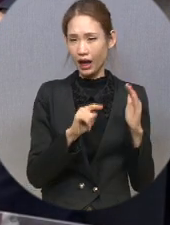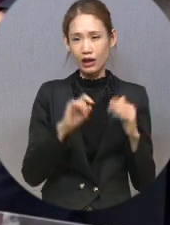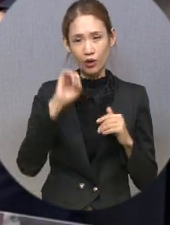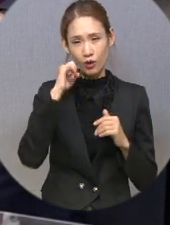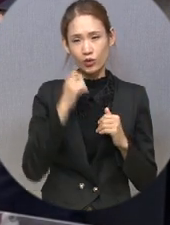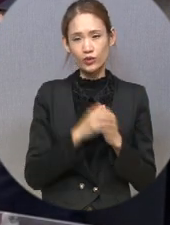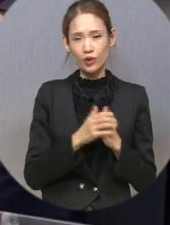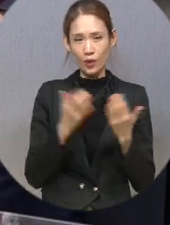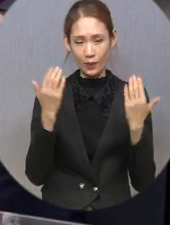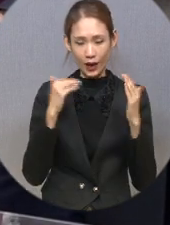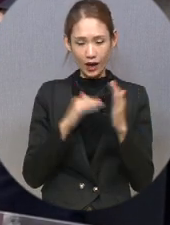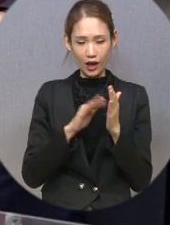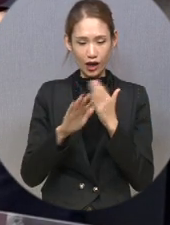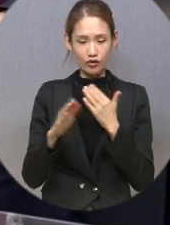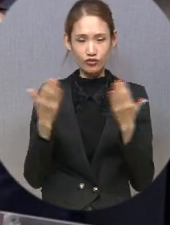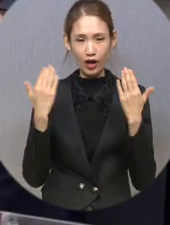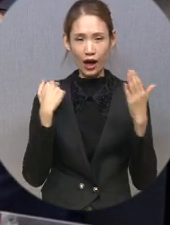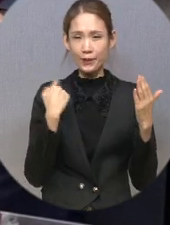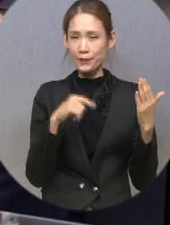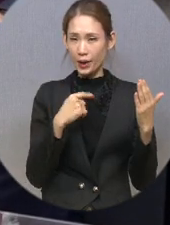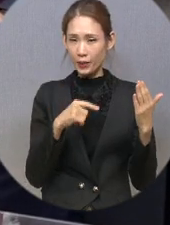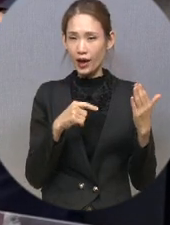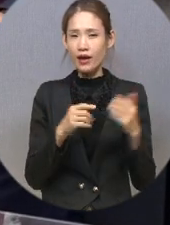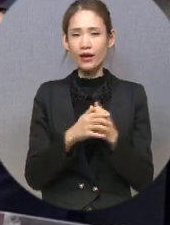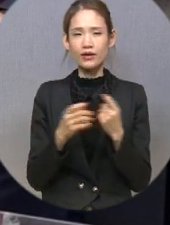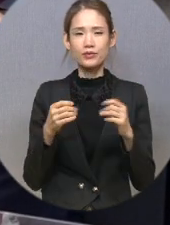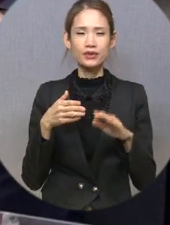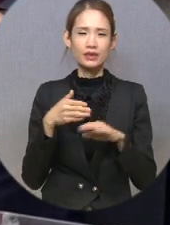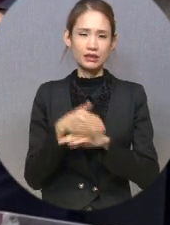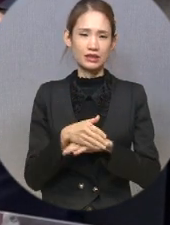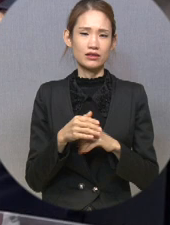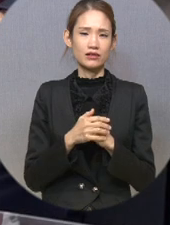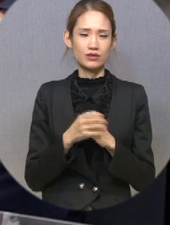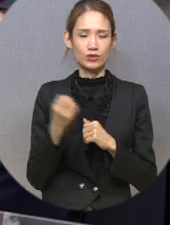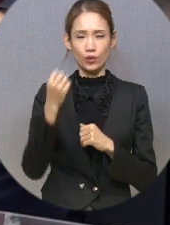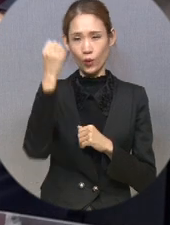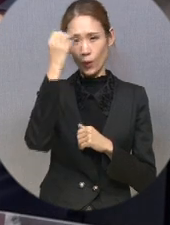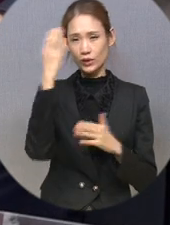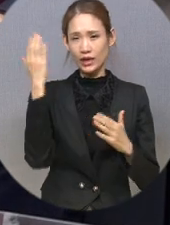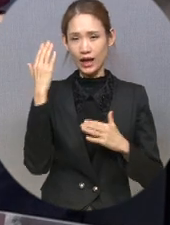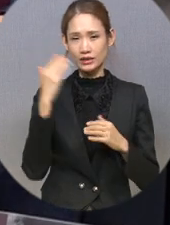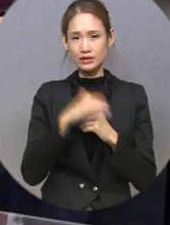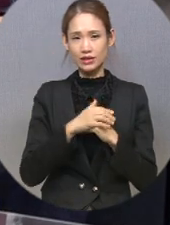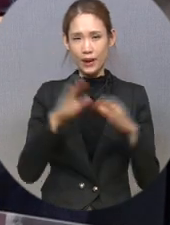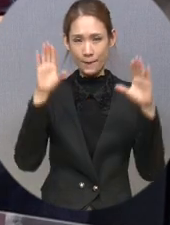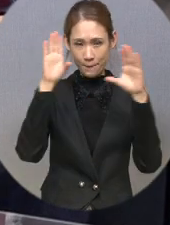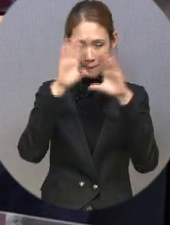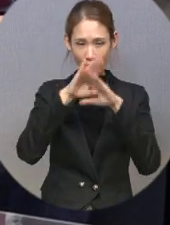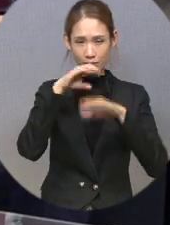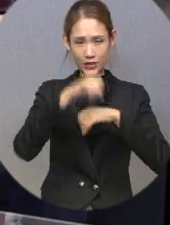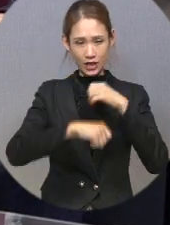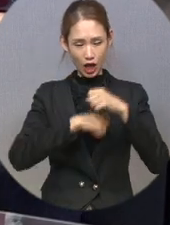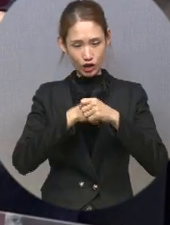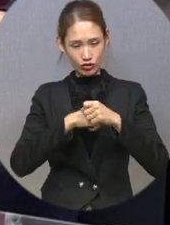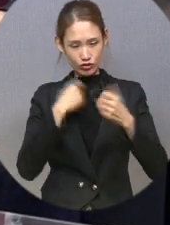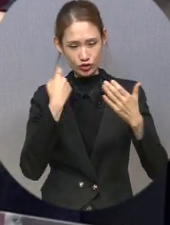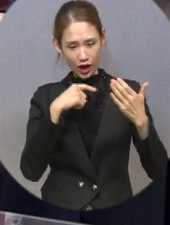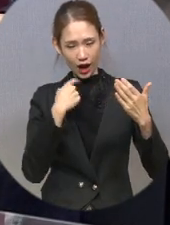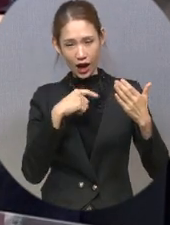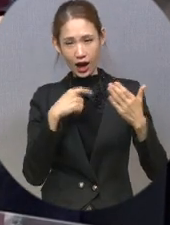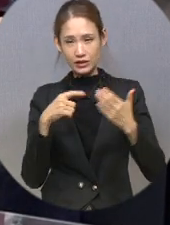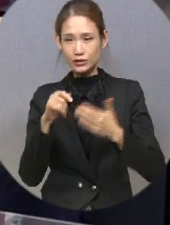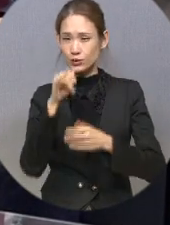뭐 이런 거 하다 보면 저는 늦게서 끝나는 경우도 있고 고등학생 같은 경우는 또 뭐 야간 자율학습 시도도 해야 되고 쉽지